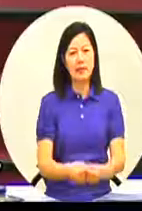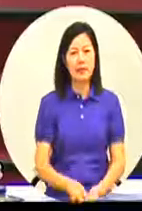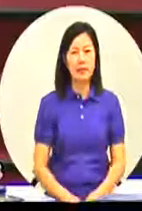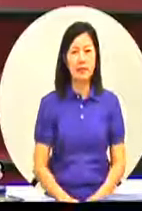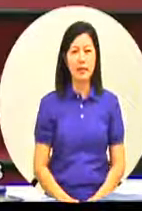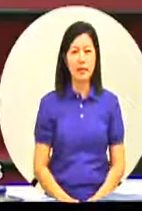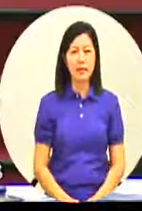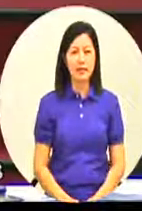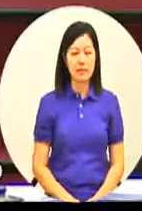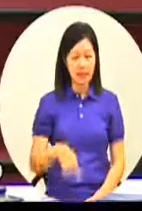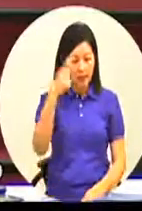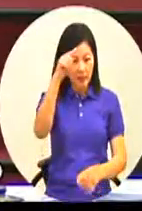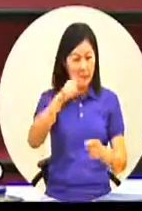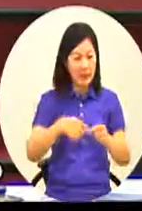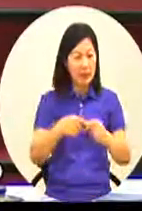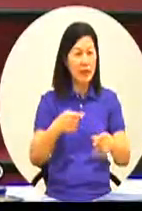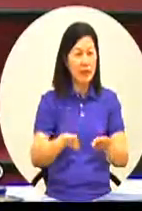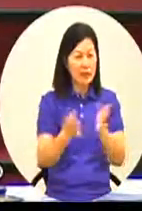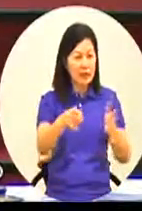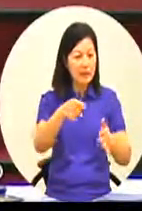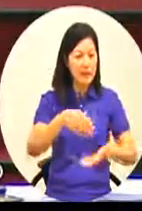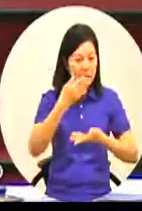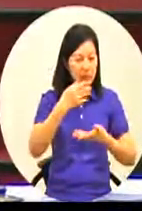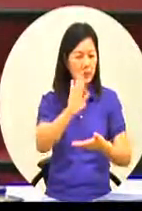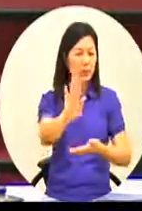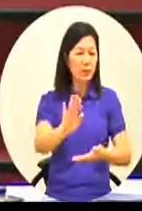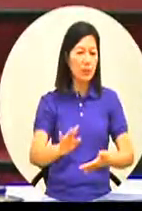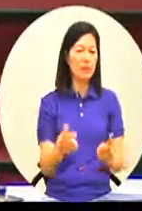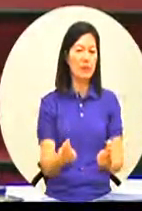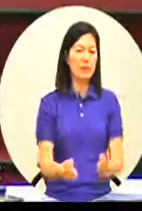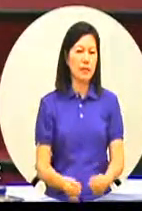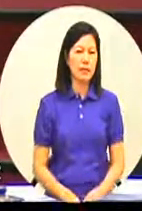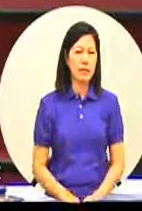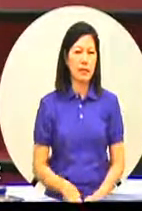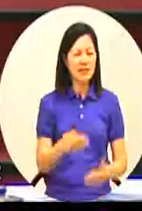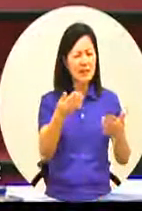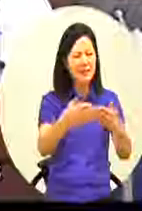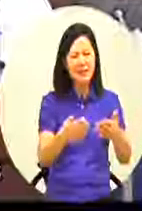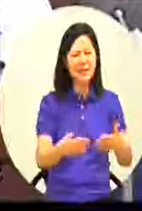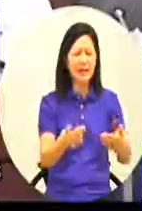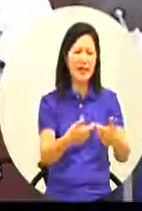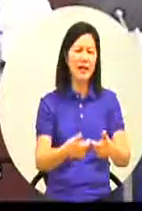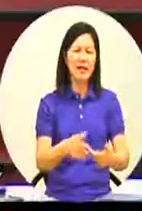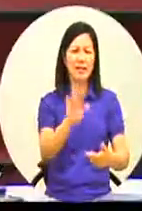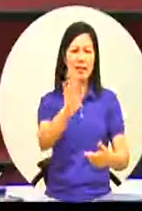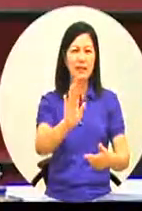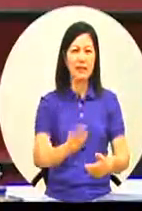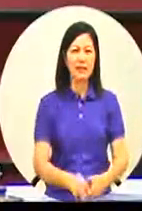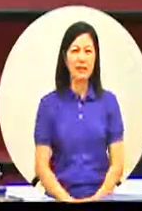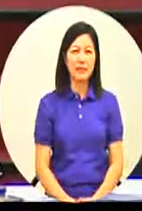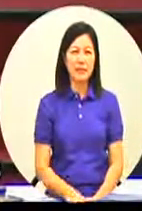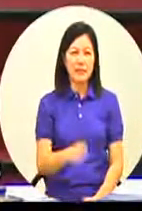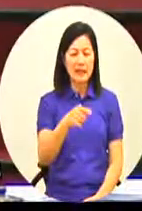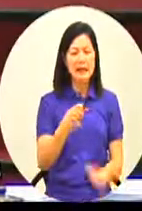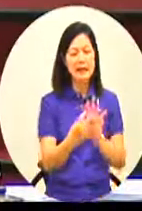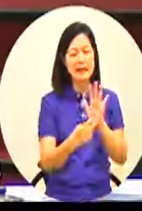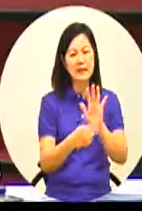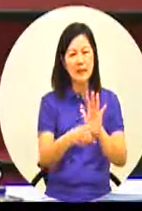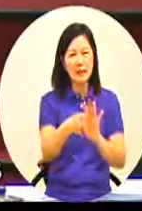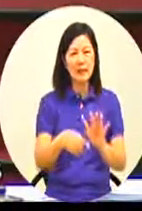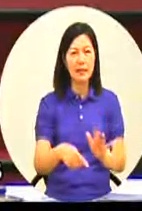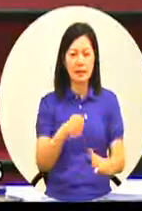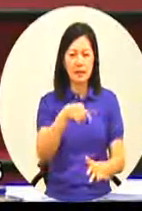啦，明仔载去你总卖食饭啦。 啊，这议员这袂当相提并论啦。 你用安尼比喻失